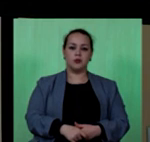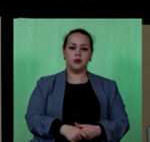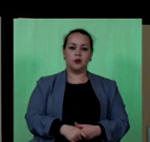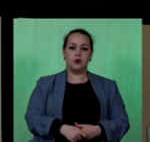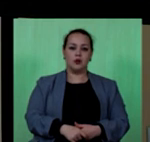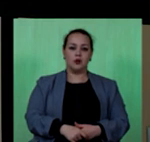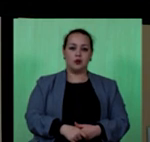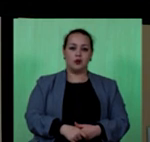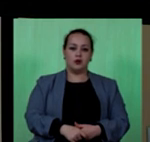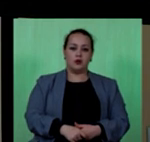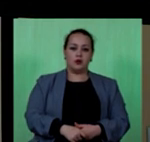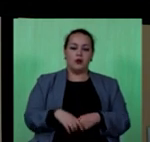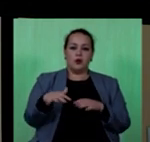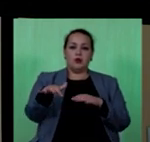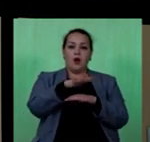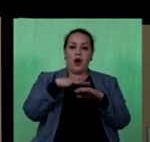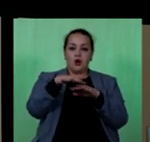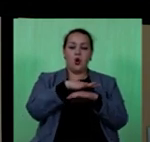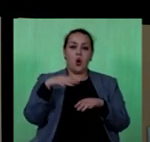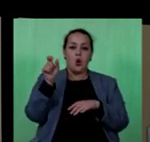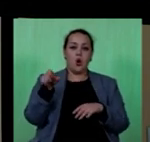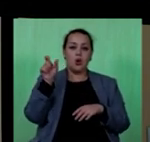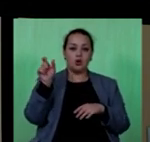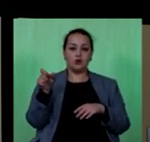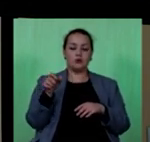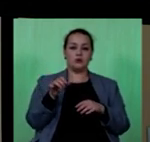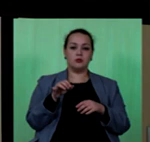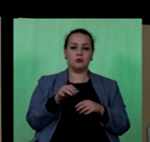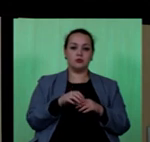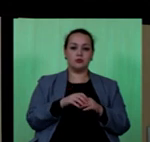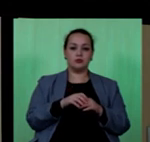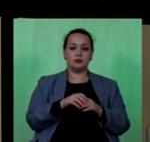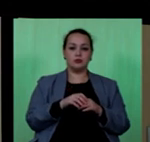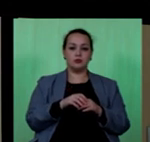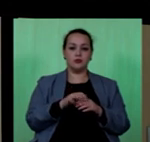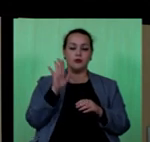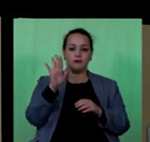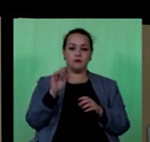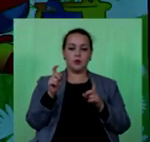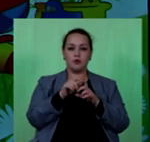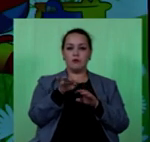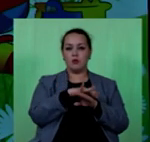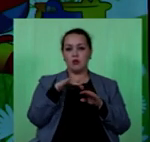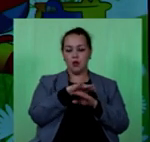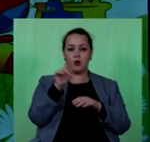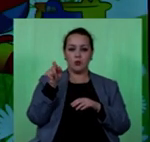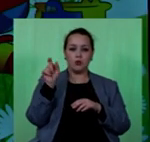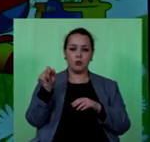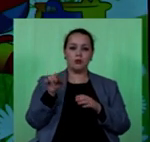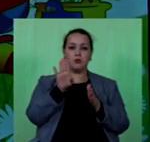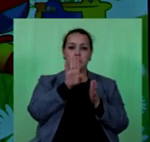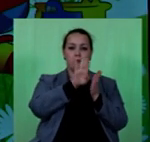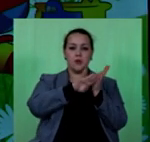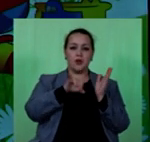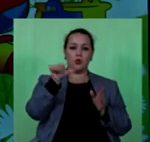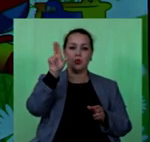народ ребята совершенно верно слове народ безударный гласный а